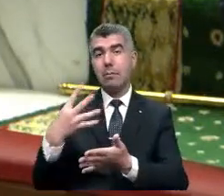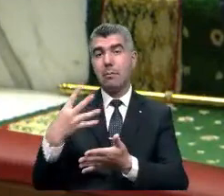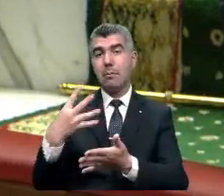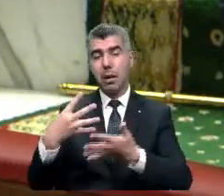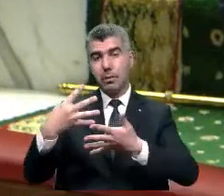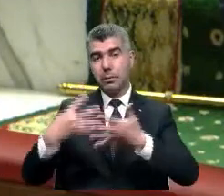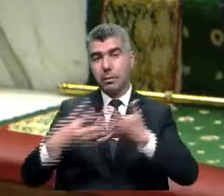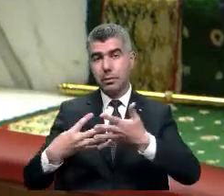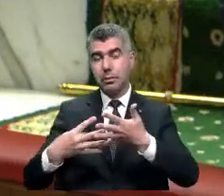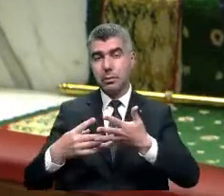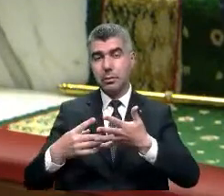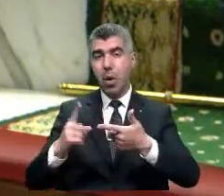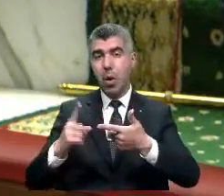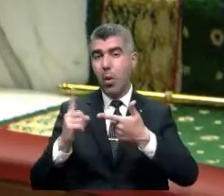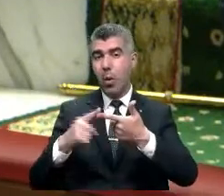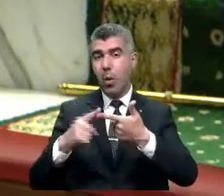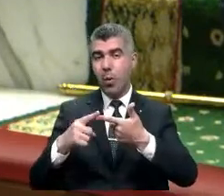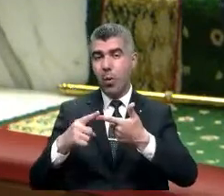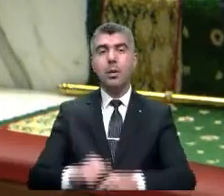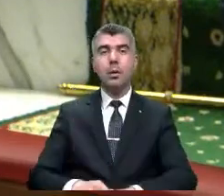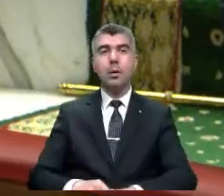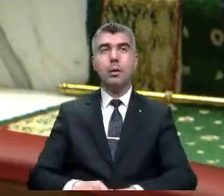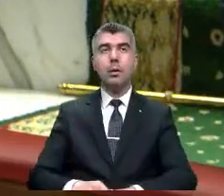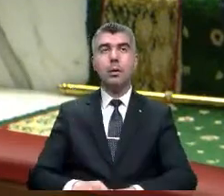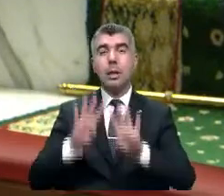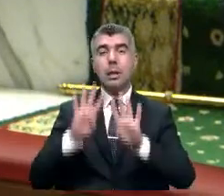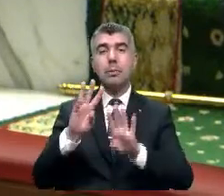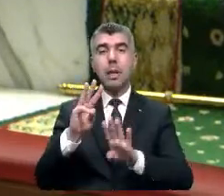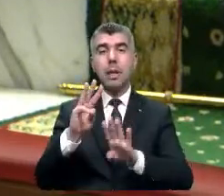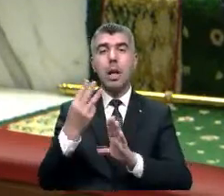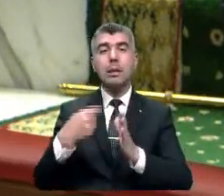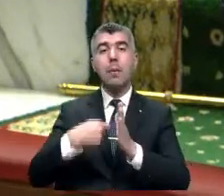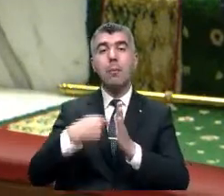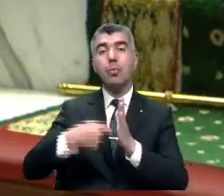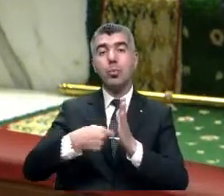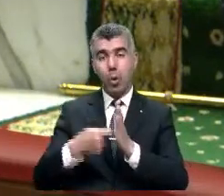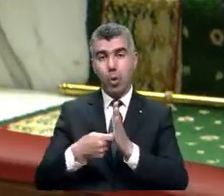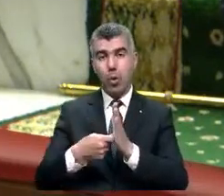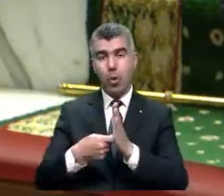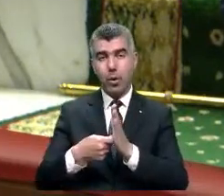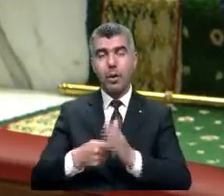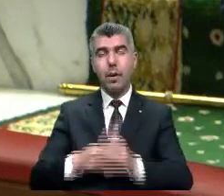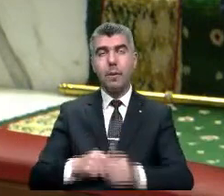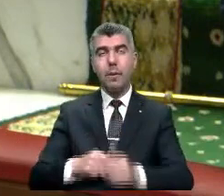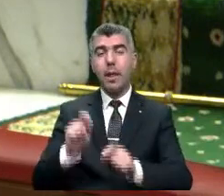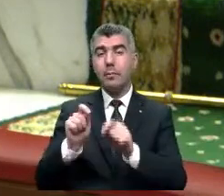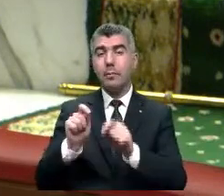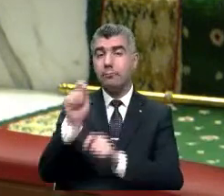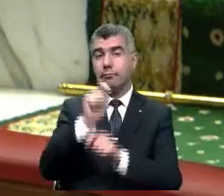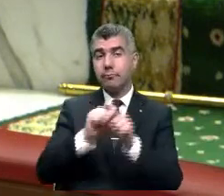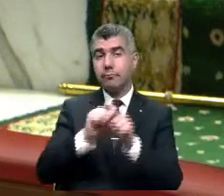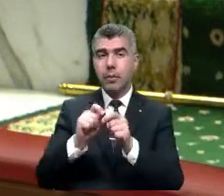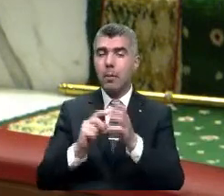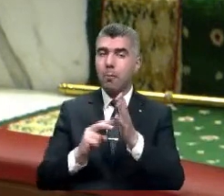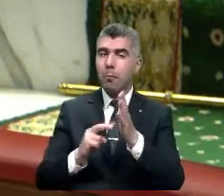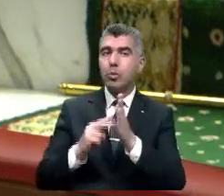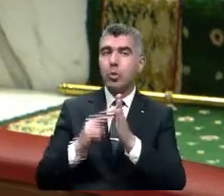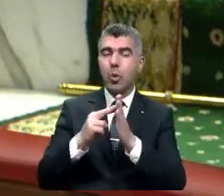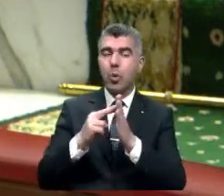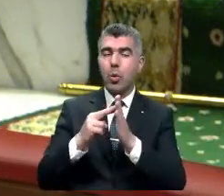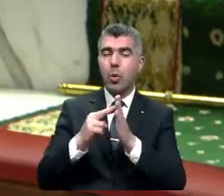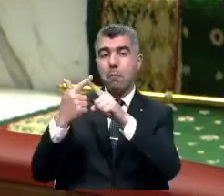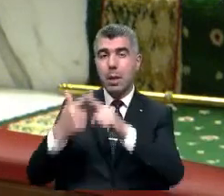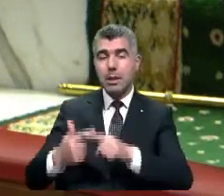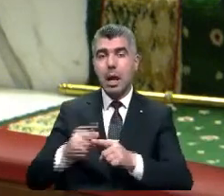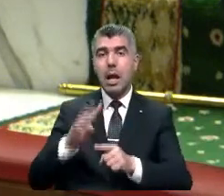أقسام، تتكون حقيقة على 38 مشروع يتم الإنجاز ديالها تدريجا بغلاف مالي